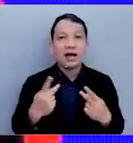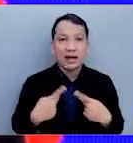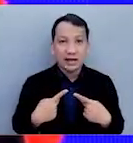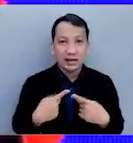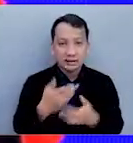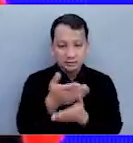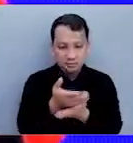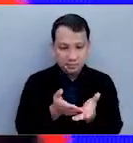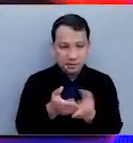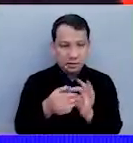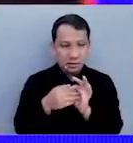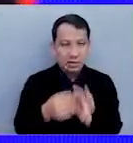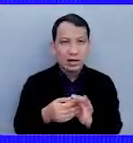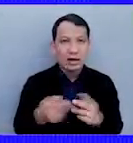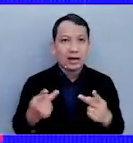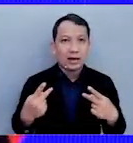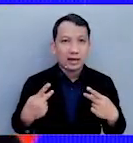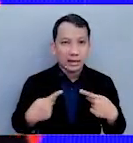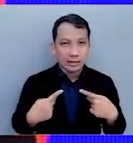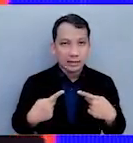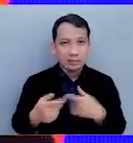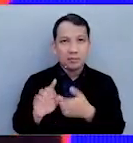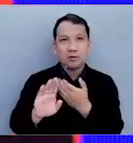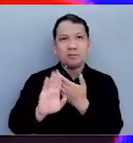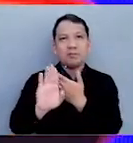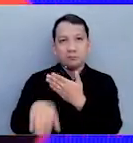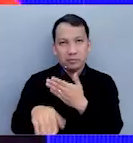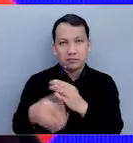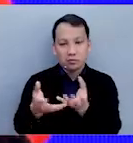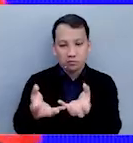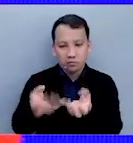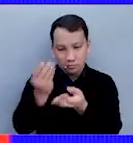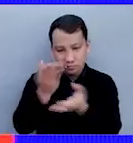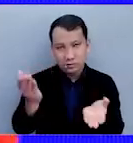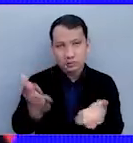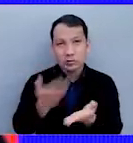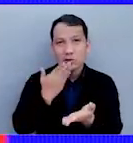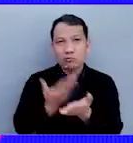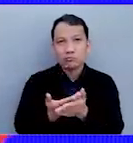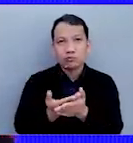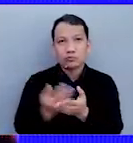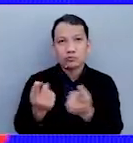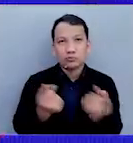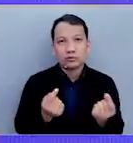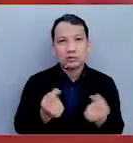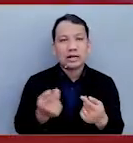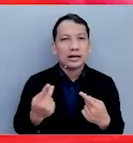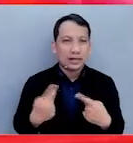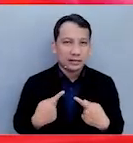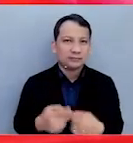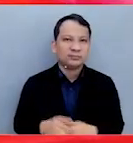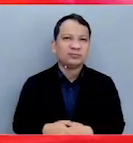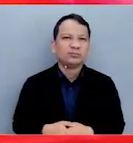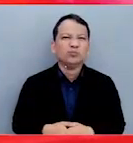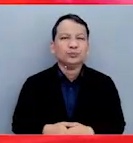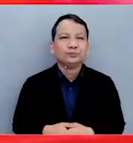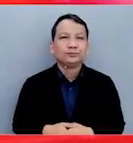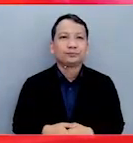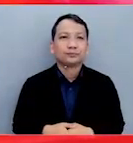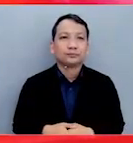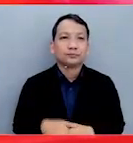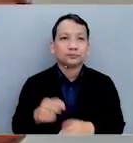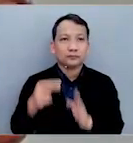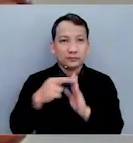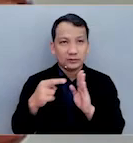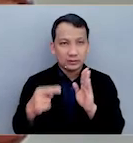na meron din kami in return naman dun sa mga tao gumagawa ng kabutihan. Meron kami mga ganyan. Isa lang daw ang rule nila